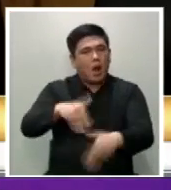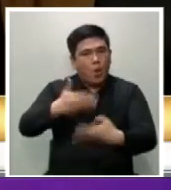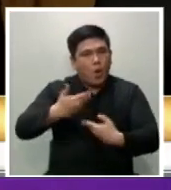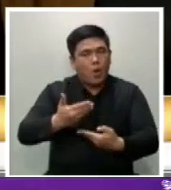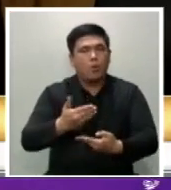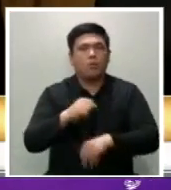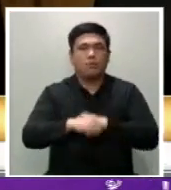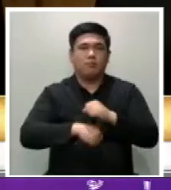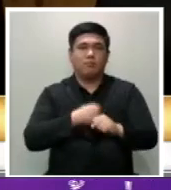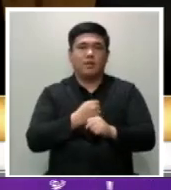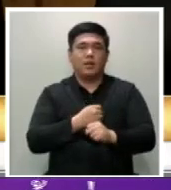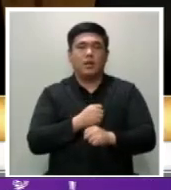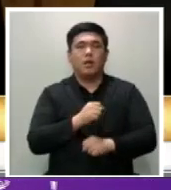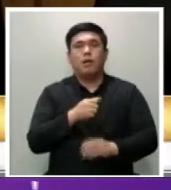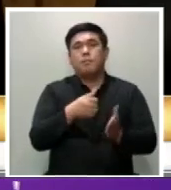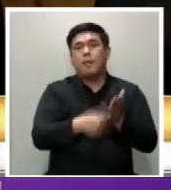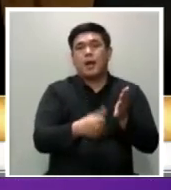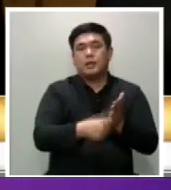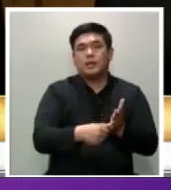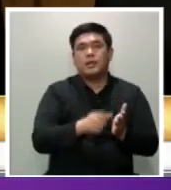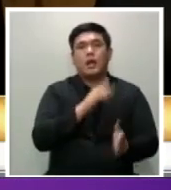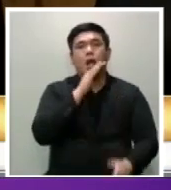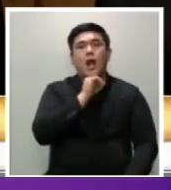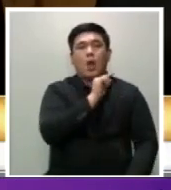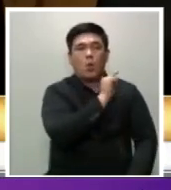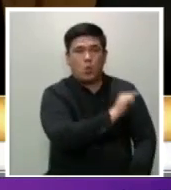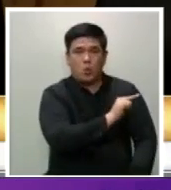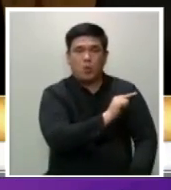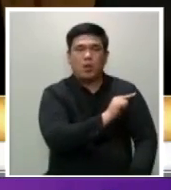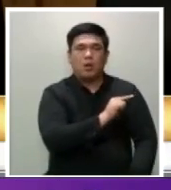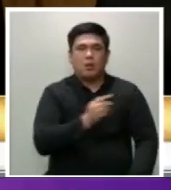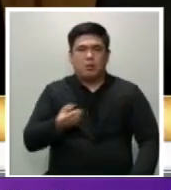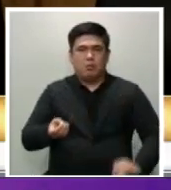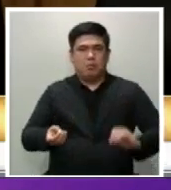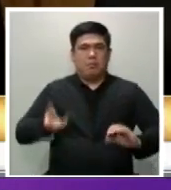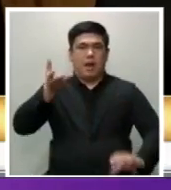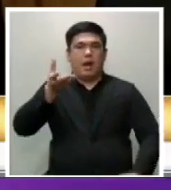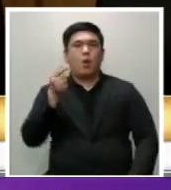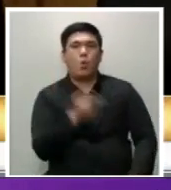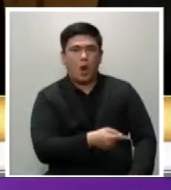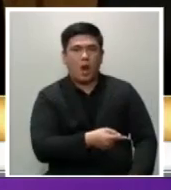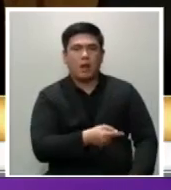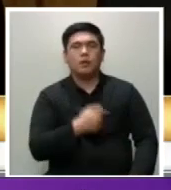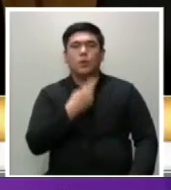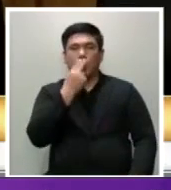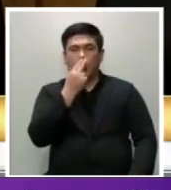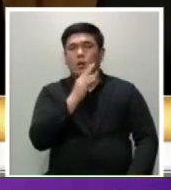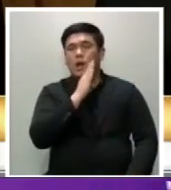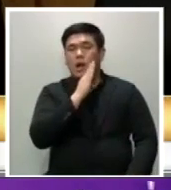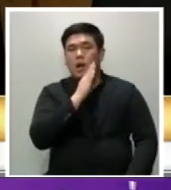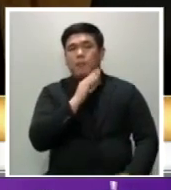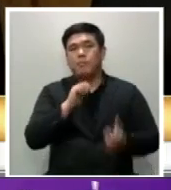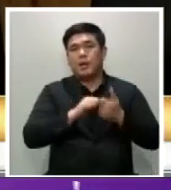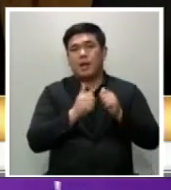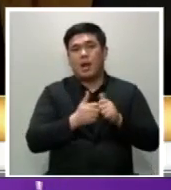าสมัยที่ใช้กฎหมายภาษีสรรพสามิตเดิมเป็นอันมากส่วนปัญหาของโรงงานยาสูบนั้น